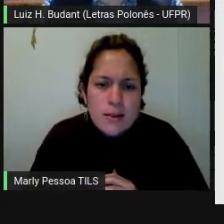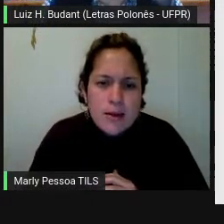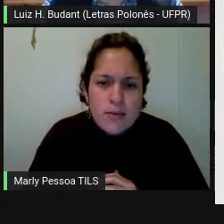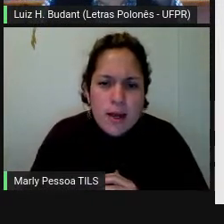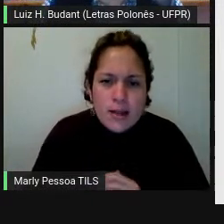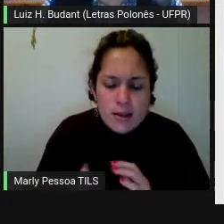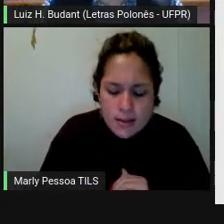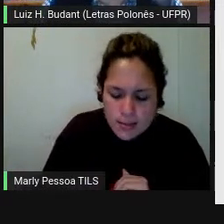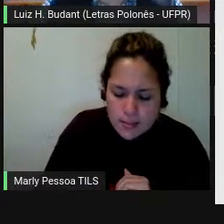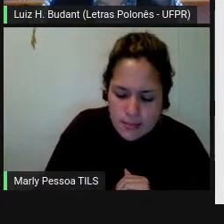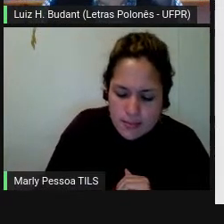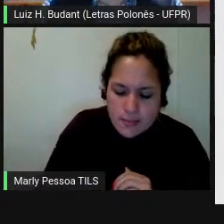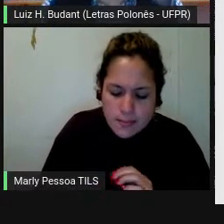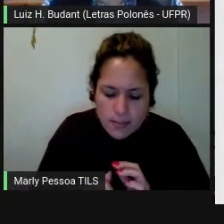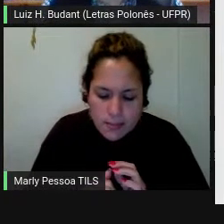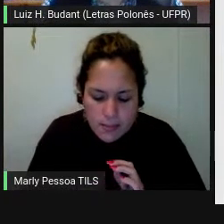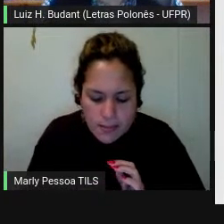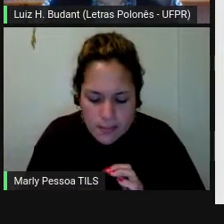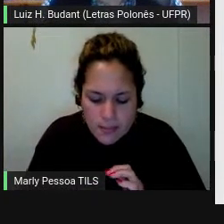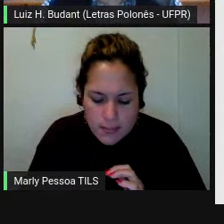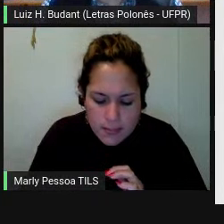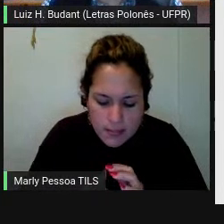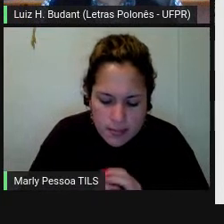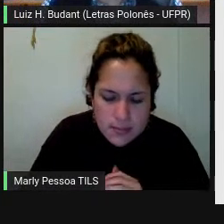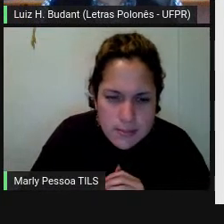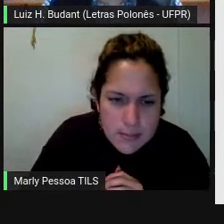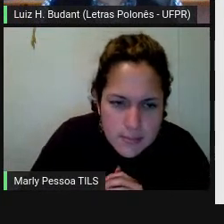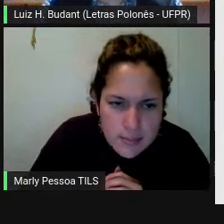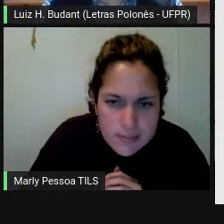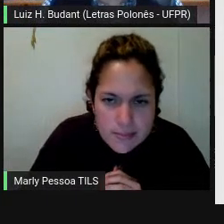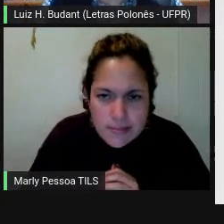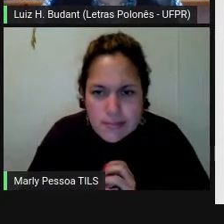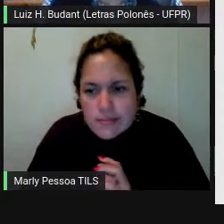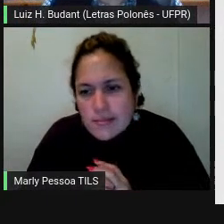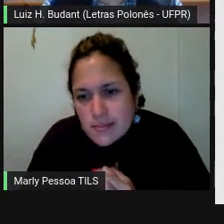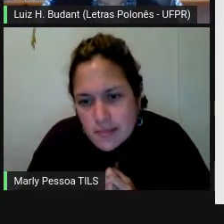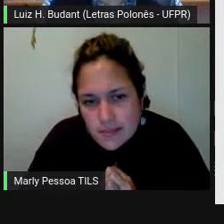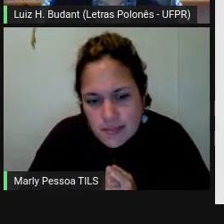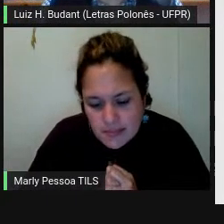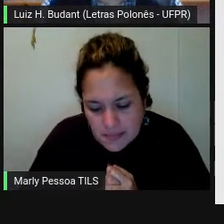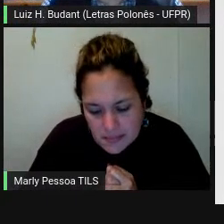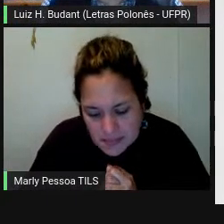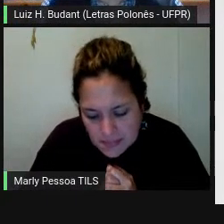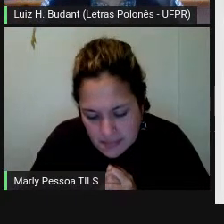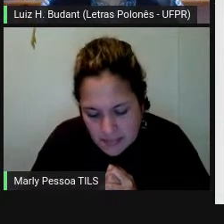imiona świętych i tych świętych starożytnych,